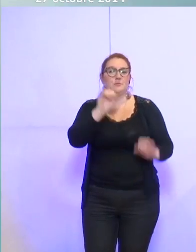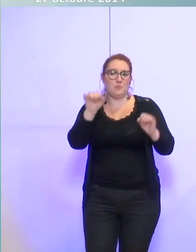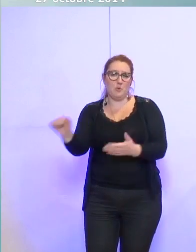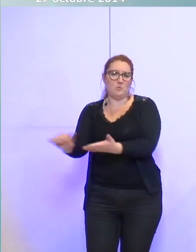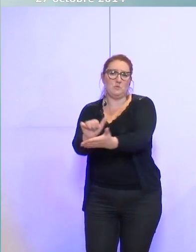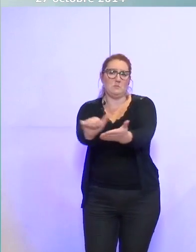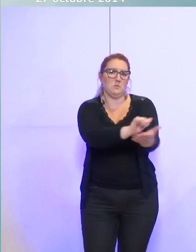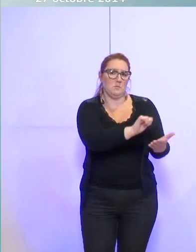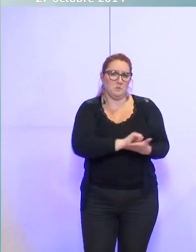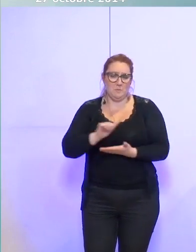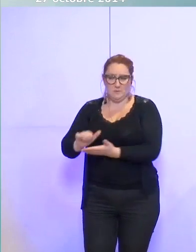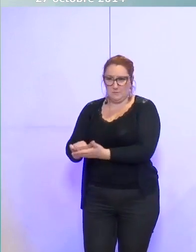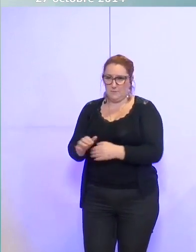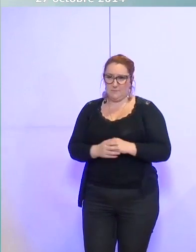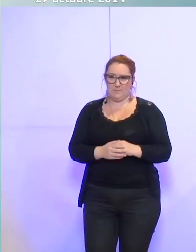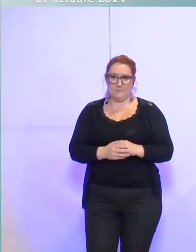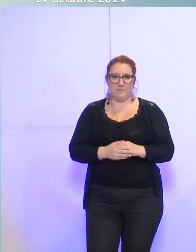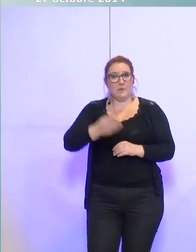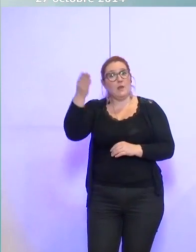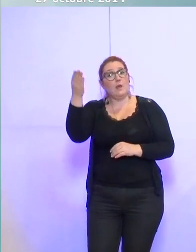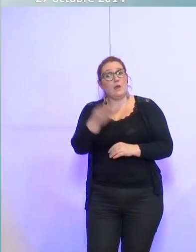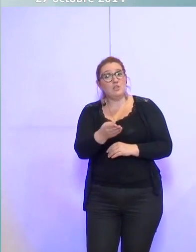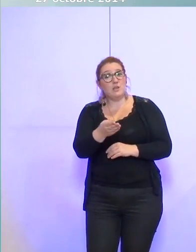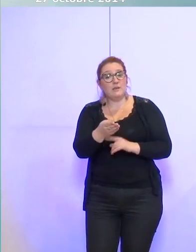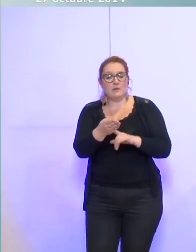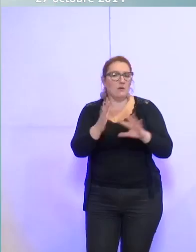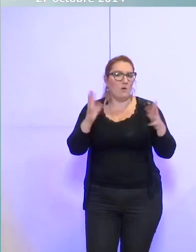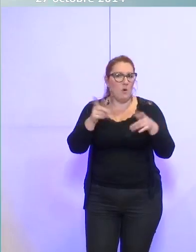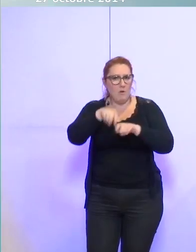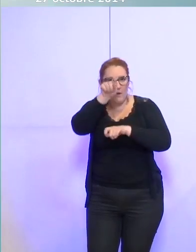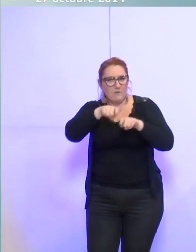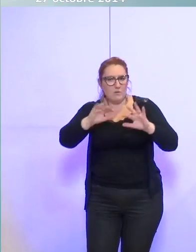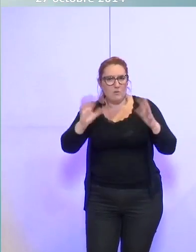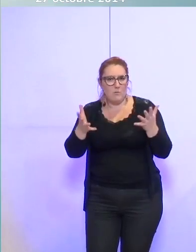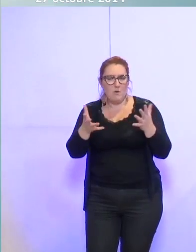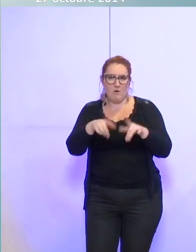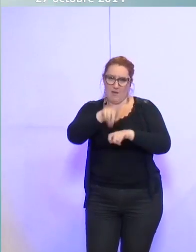Nous avons des comment qualifier cet échec? Nous avons des critères d'évaluation.